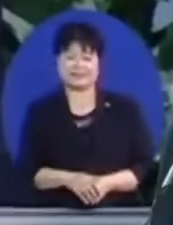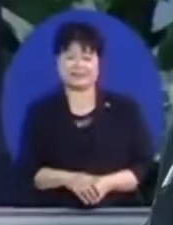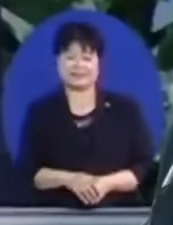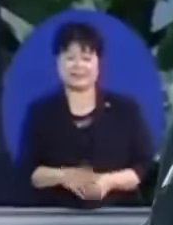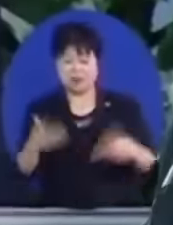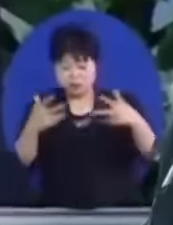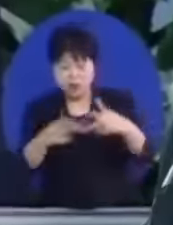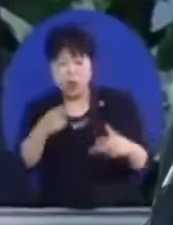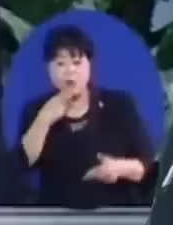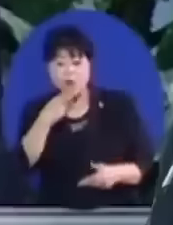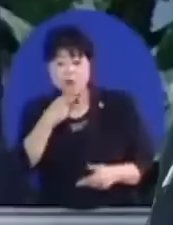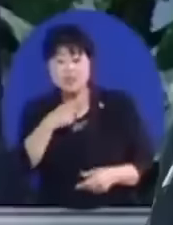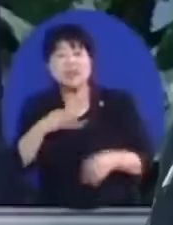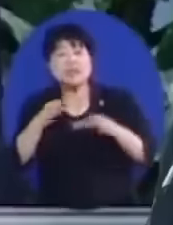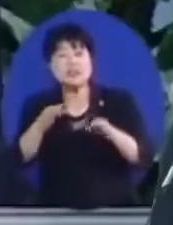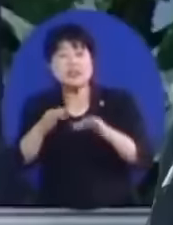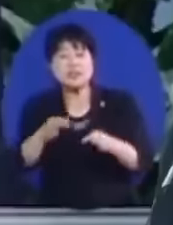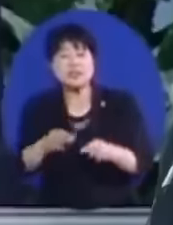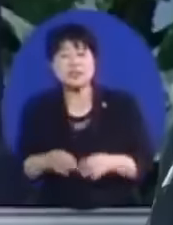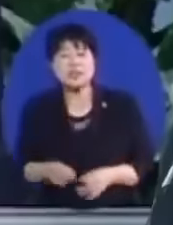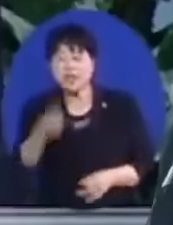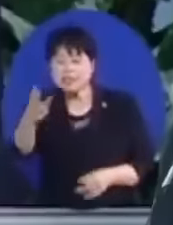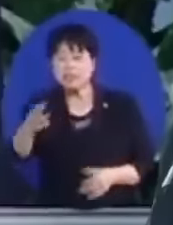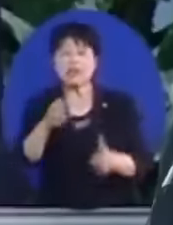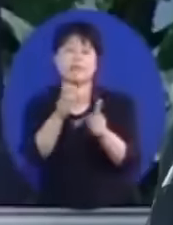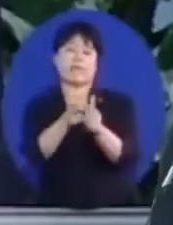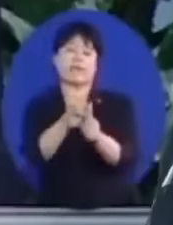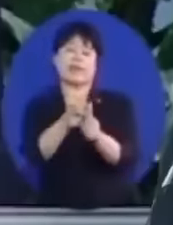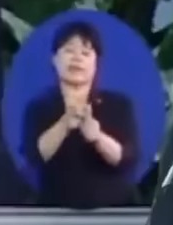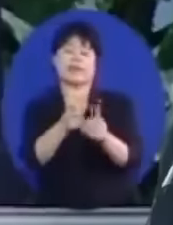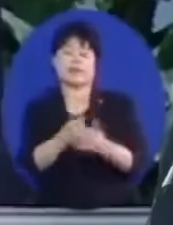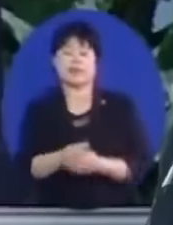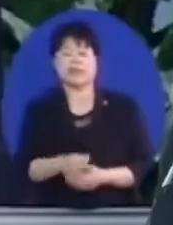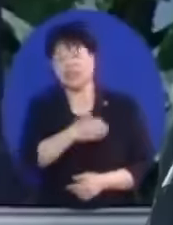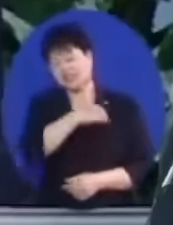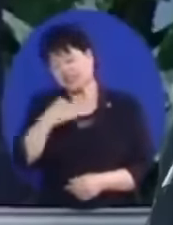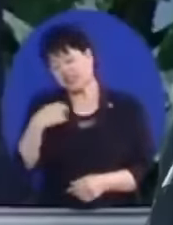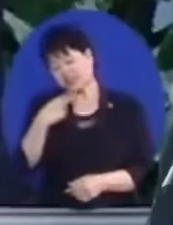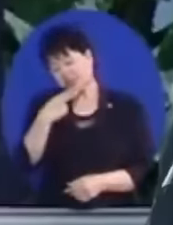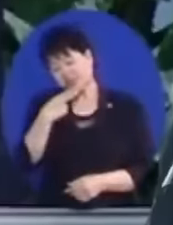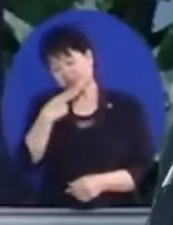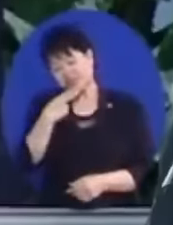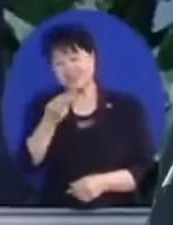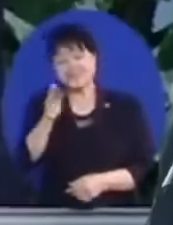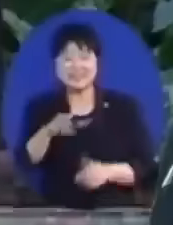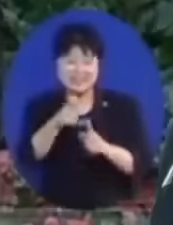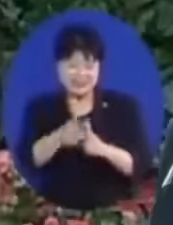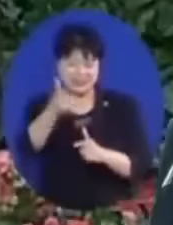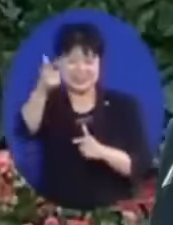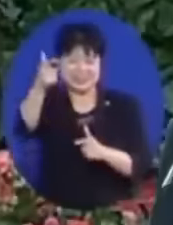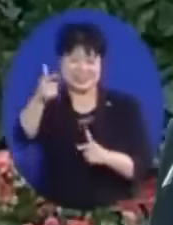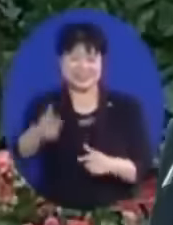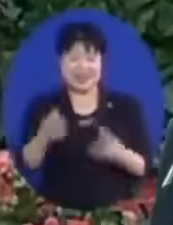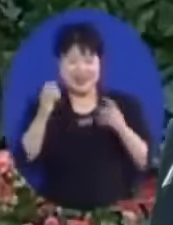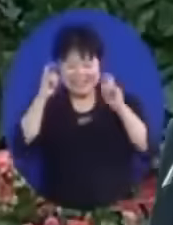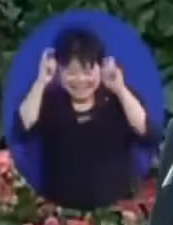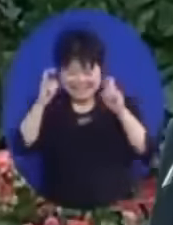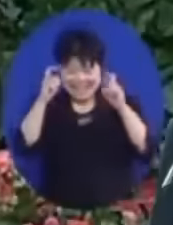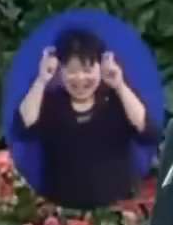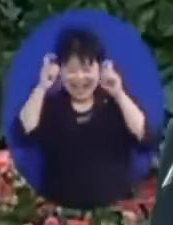무조건 사랑한다고 큰소리 했다가 예수님을 세 번이나 배반했거든. 자신이 없습니다. 그러나 예수님은 내 어린